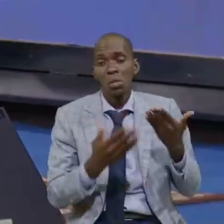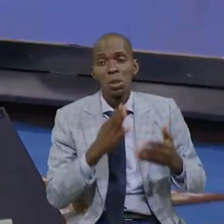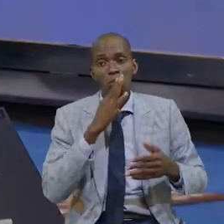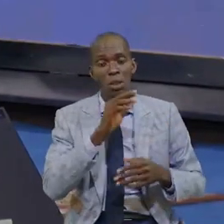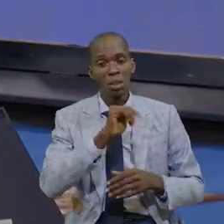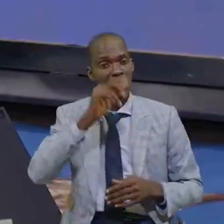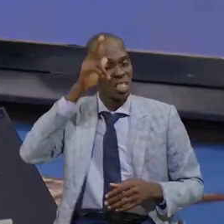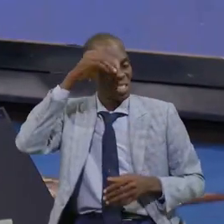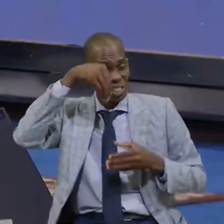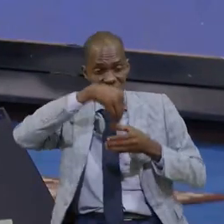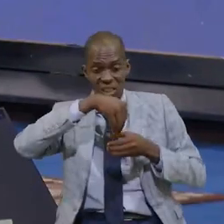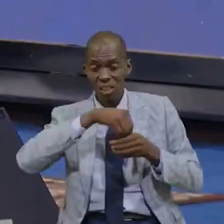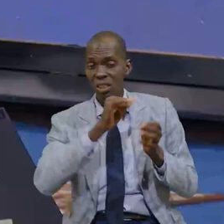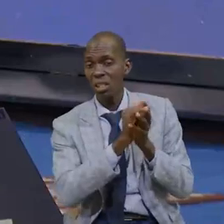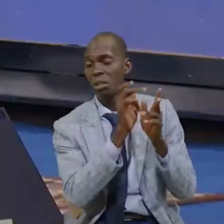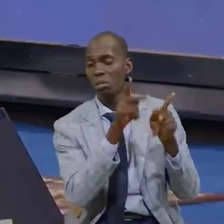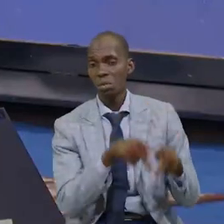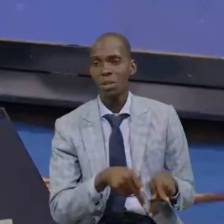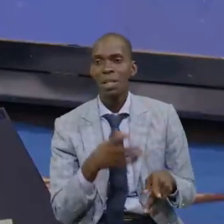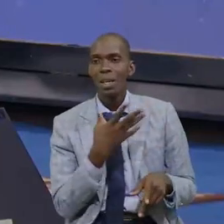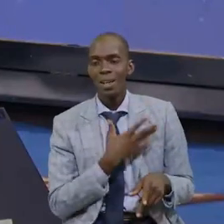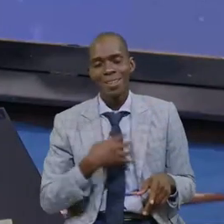Peut-être il y a un démon dedans.